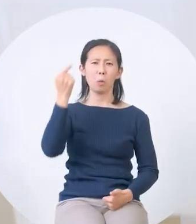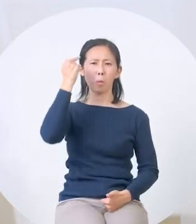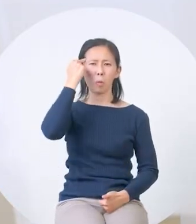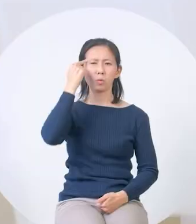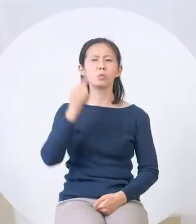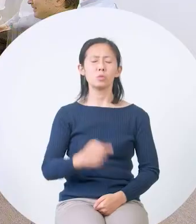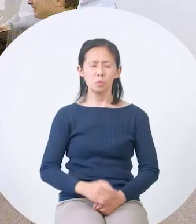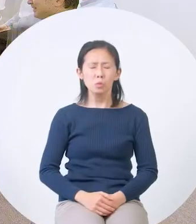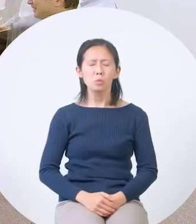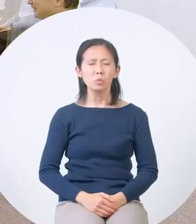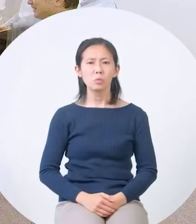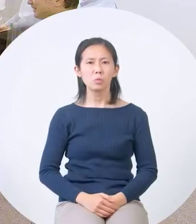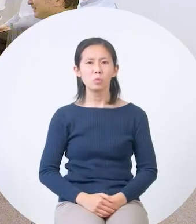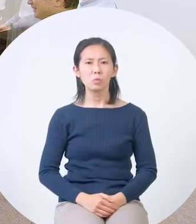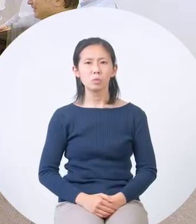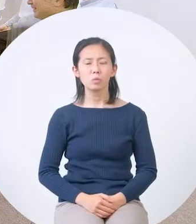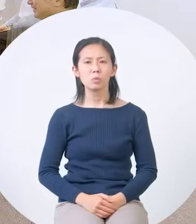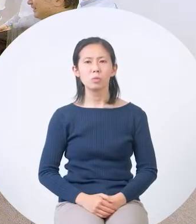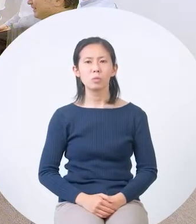ました。